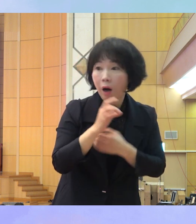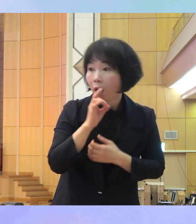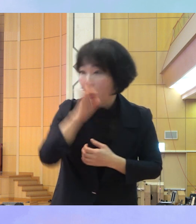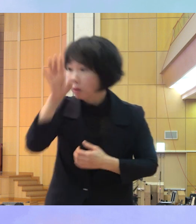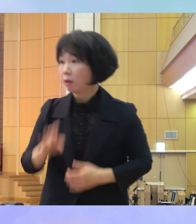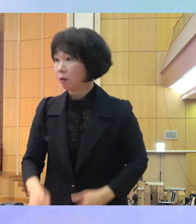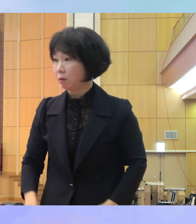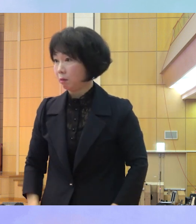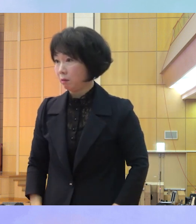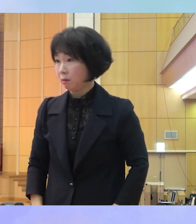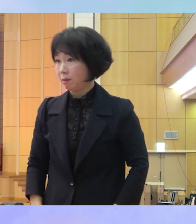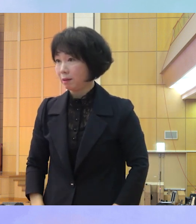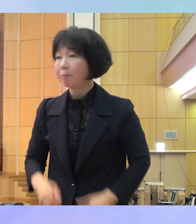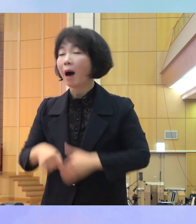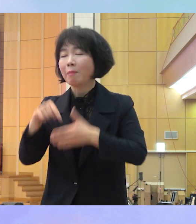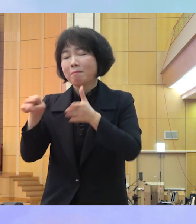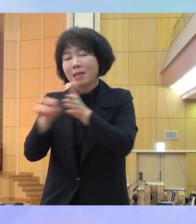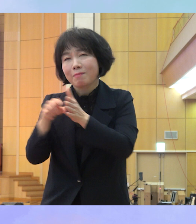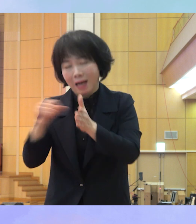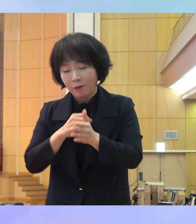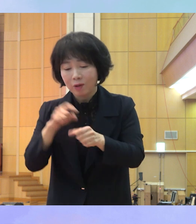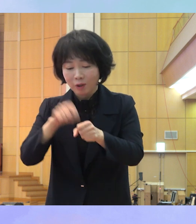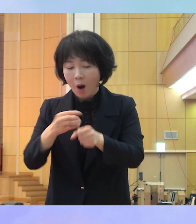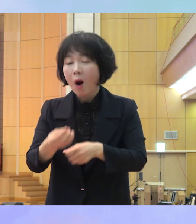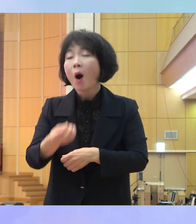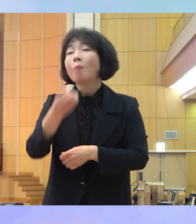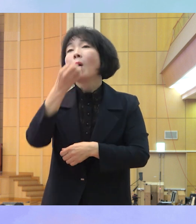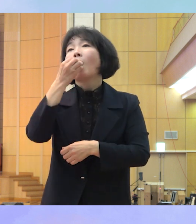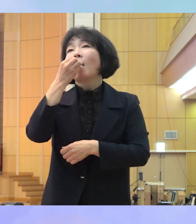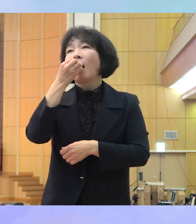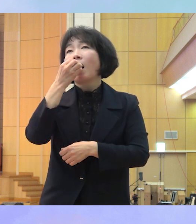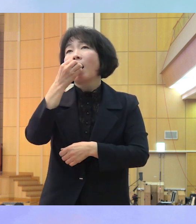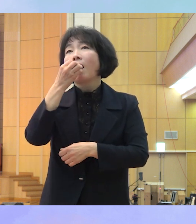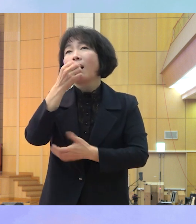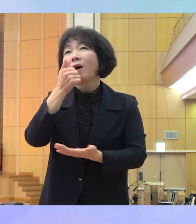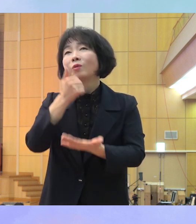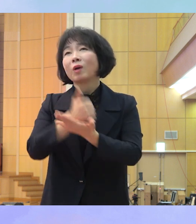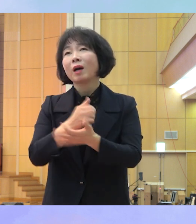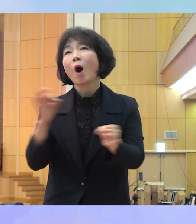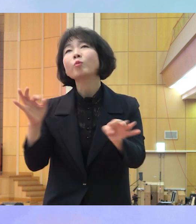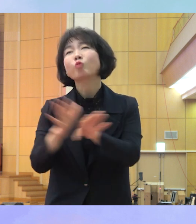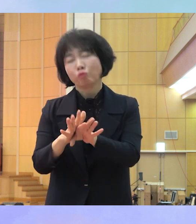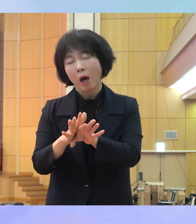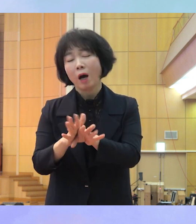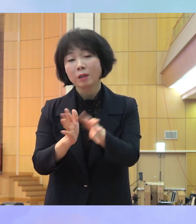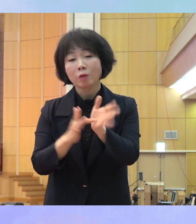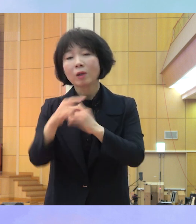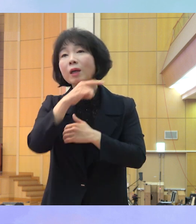오히려 죄만 짓는 거야. 무조건 받아 먹을 필요가 없는 거예요. 어떤 사람은